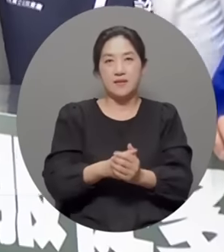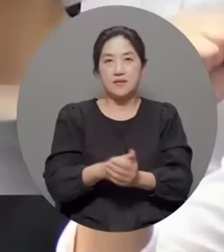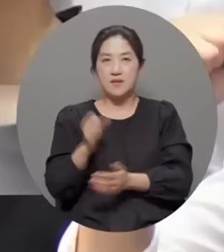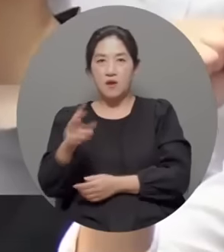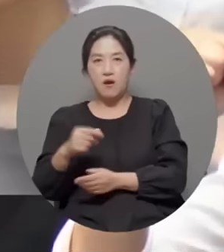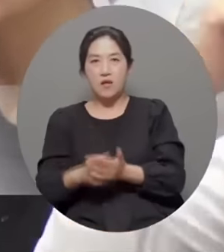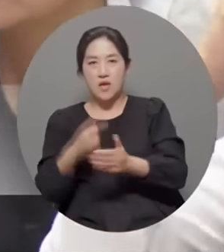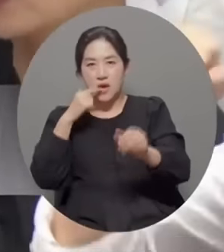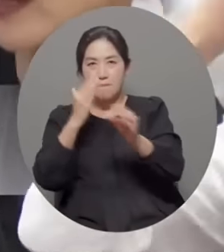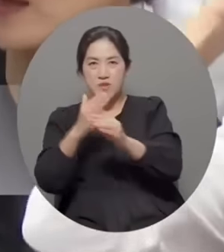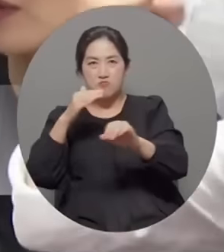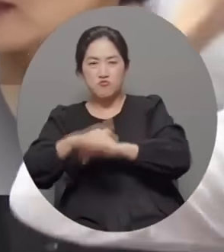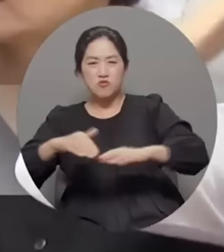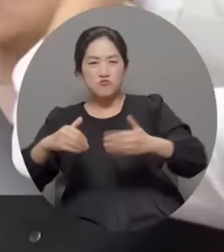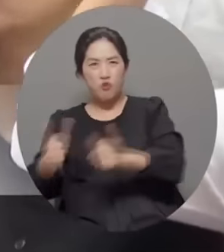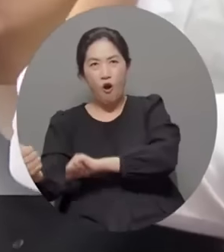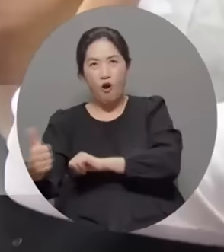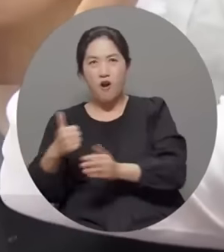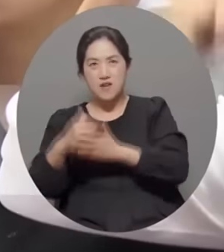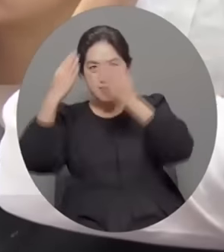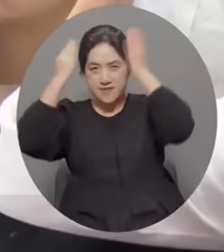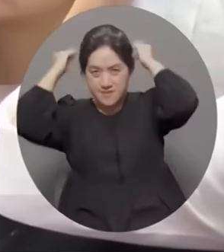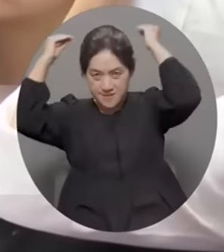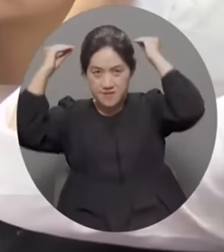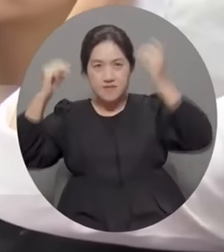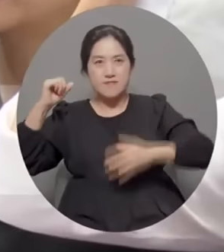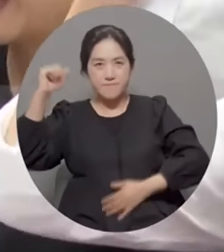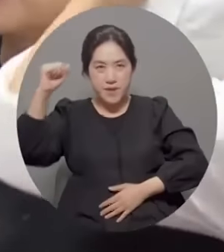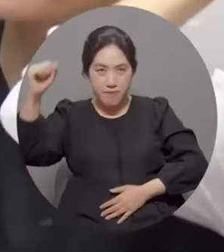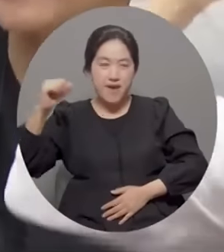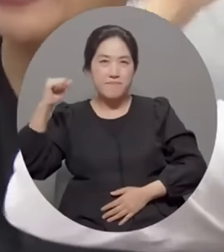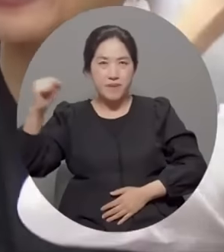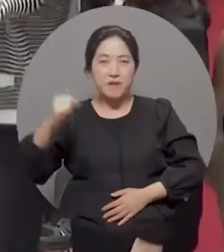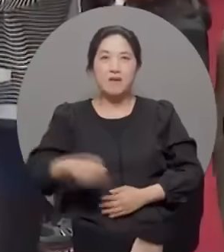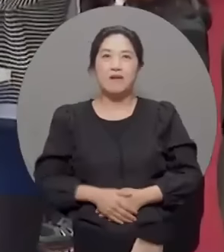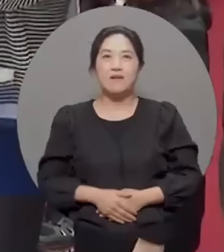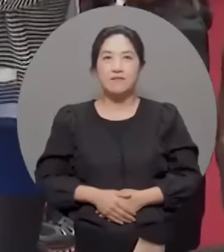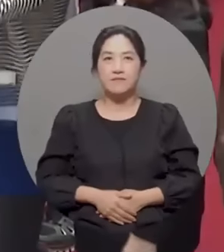측은 민주주의가 죽었다고 써진 머리띠를 두른 채 구호를 외칩니다.